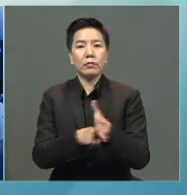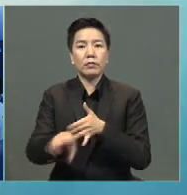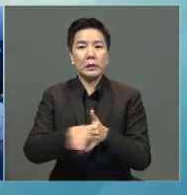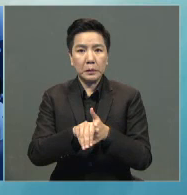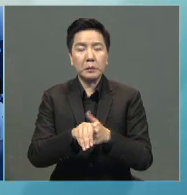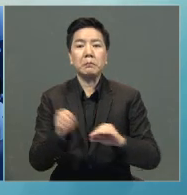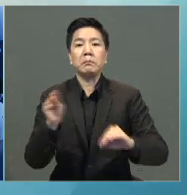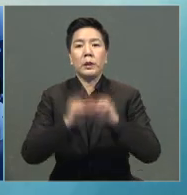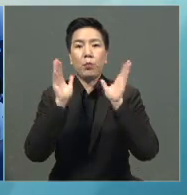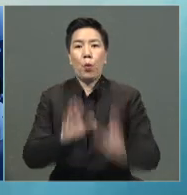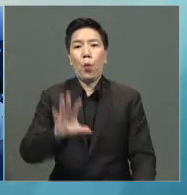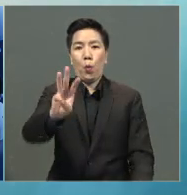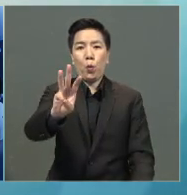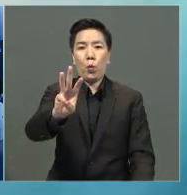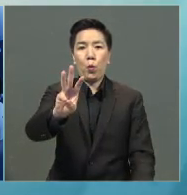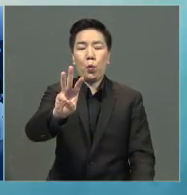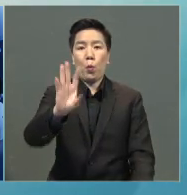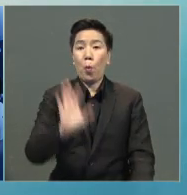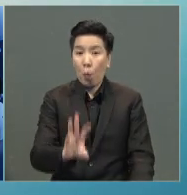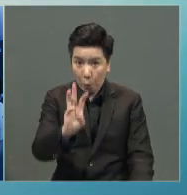รายครับอันนี้มีประวัติเพิ่มเติมว่าเป็นความร่วมมือกันระหว่างกระทรวงการต่างประเทศนะครับของทางไทยเรากับทางทางทางมาเลเซียเขาใจดีให้คนไทยได้กลับมาในเที่ยวบินที่ที่นำคนมาเลเซียกลับมานะครับที่ประเทศมาเลเซียแต่ต้องไปลงที่กูลาลัมเปอร์เออแล้วคนไทยที่ได้กลับมานะครับผมนี้เนี่ยนะครับก็ถูกดูแลแบบเบ็ดเสร็จด้วยนะไม่ให้แวะที่ไหนเลยขึ้นรถนั่งต่อมาแล้วก็เข้าทางด่านปาดังเบซาร์ก็มาพบว่าติดเชื้อเข้าไปเพิ่มเป็น6รายซึ่งตรงนี้นะครับที่นำเรียนว่า